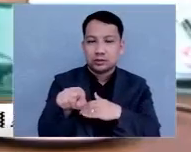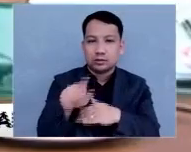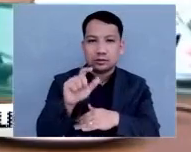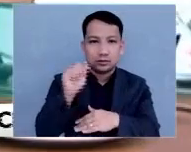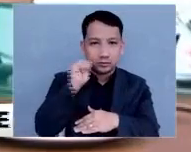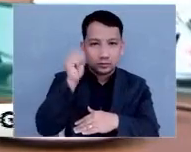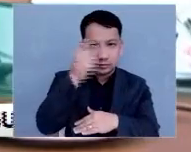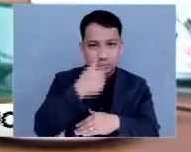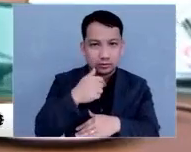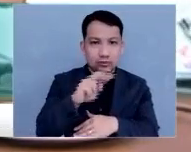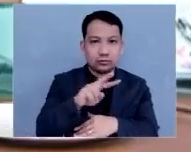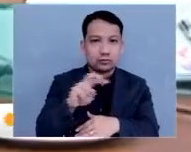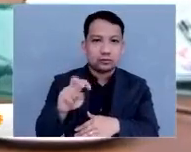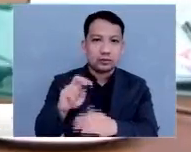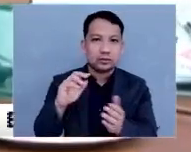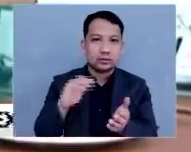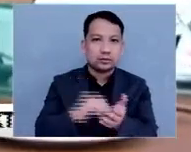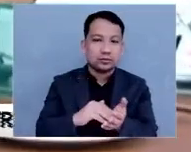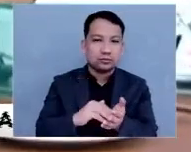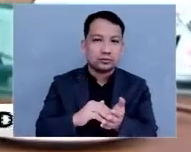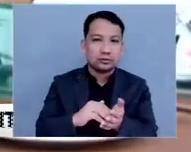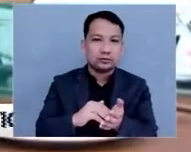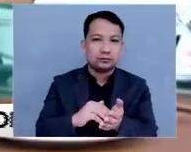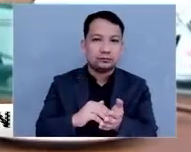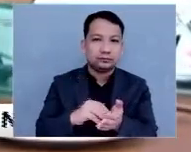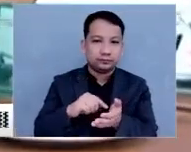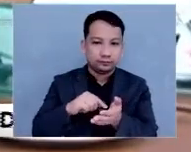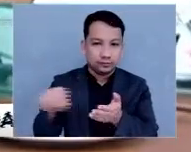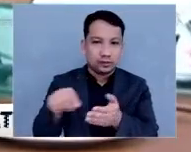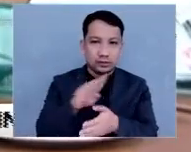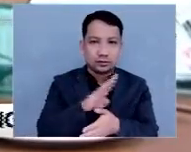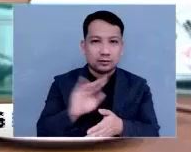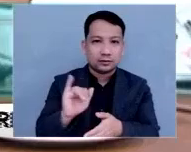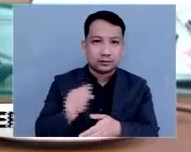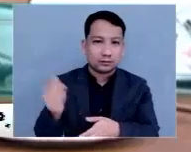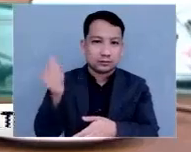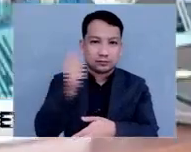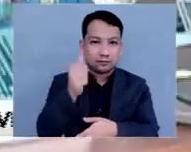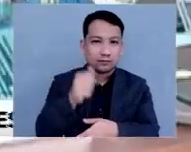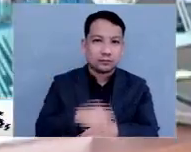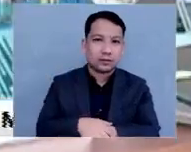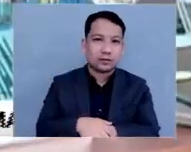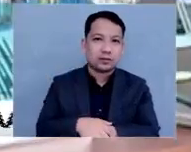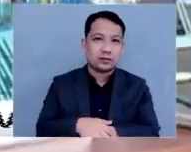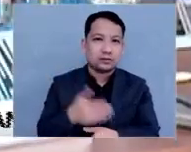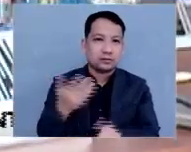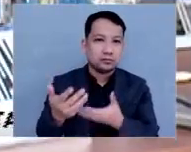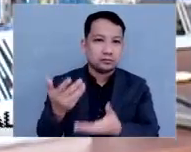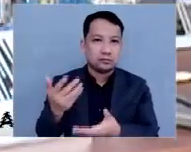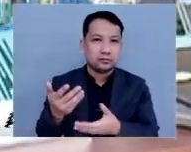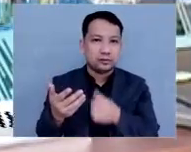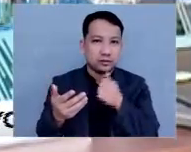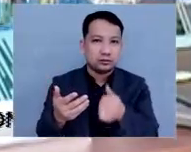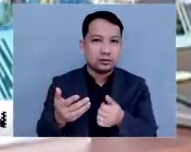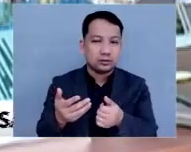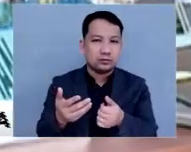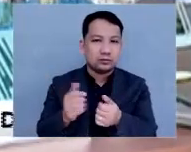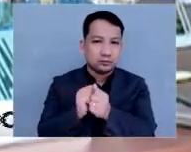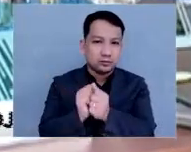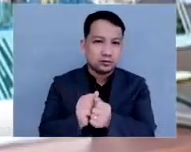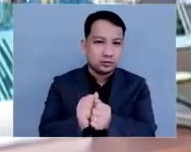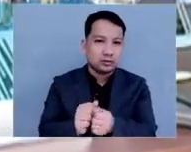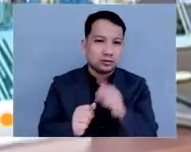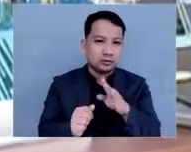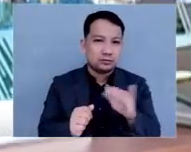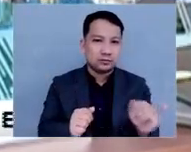piso raw ang ibinayad sa naturang immigration official Hindi ho natin maaalis na Wala hong kasangkot ang bi